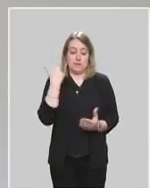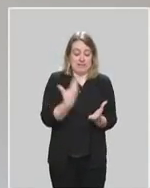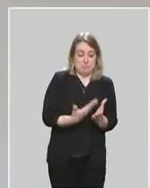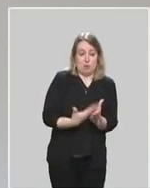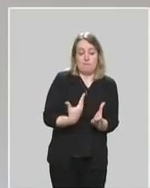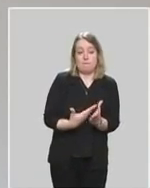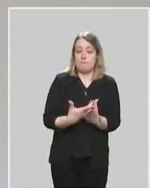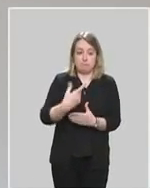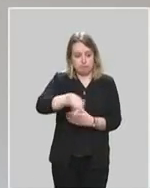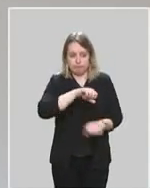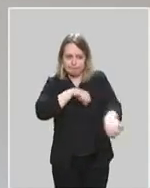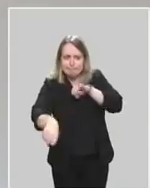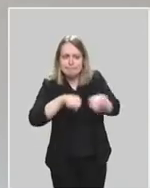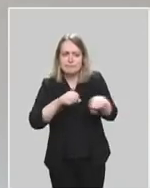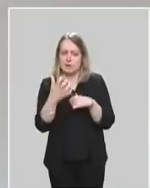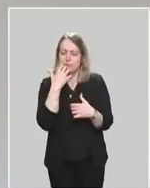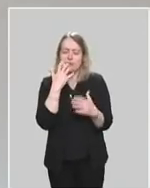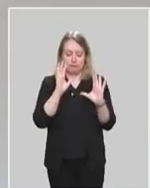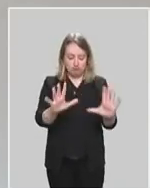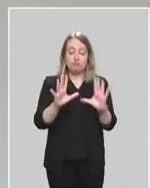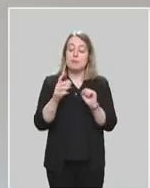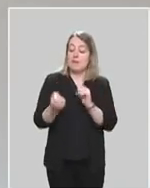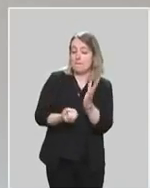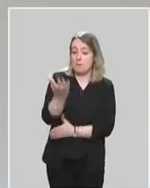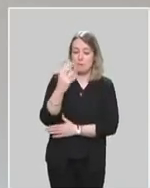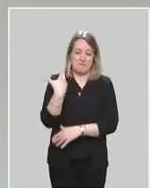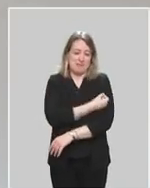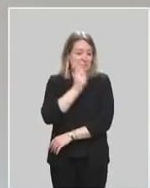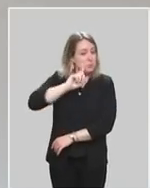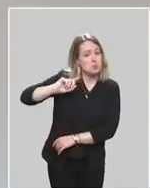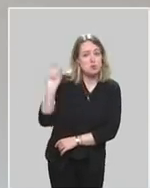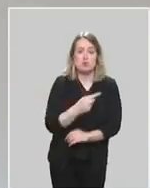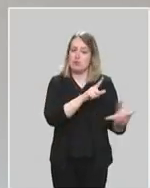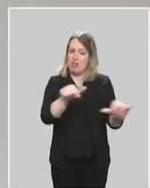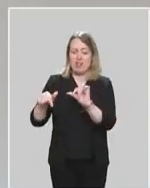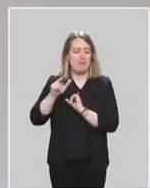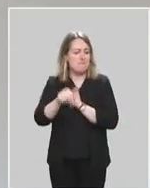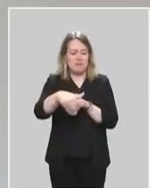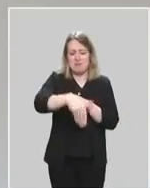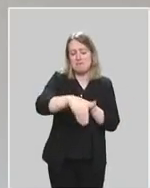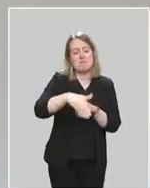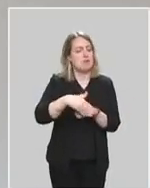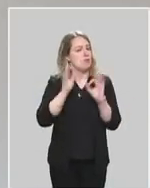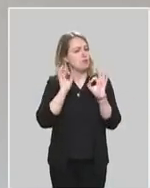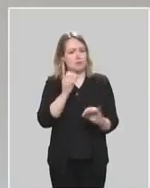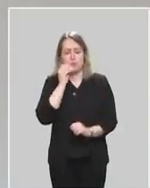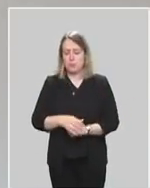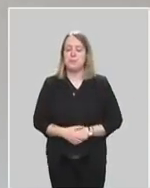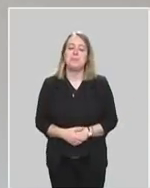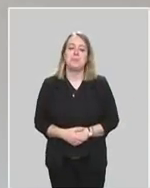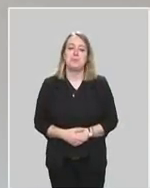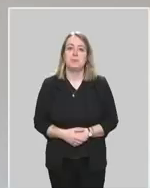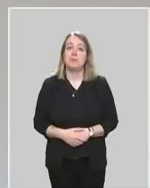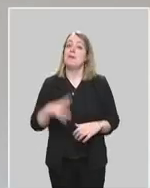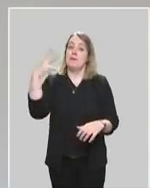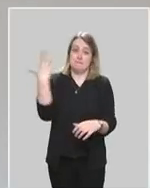votre mobilisation. Mais je vous le redis, il y aura des vaccins pour tout le monde. Tout le monde pourra être vacciné dans les délais. Vacciner,